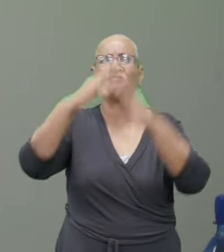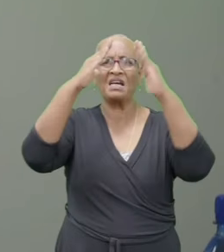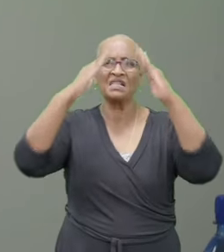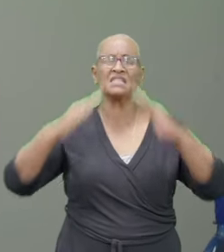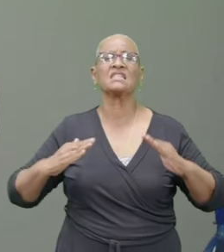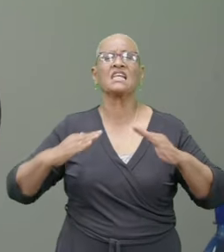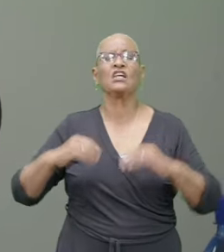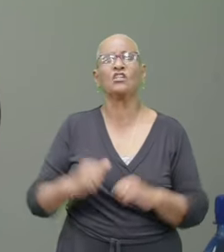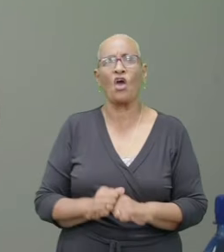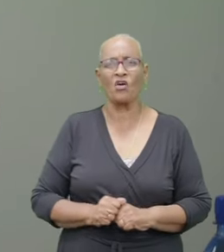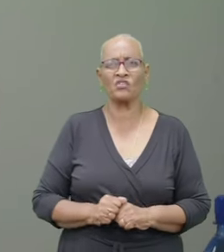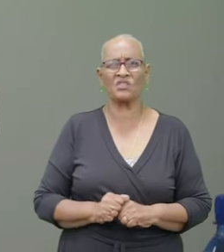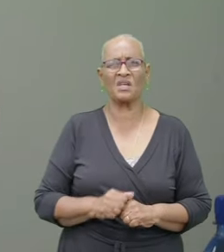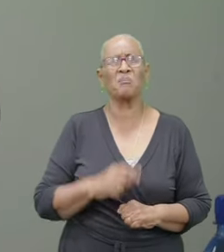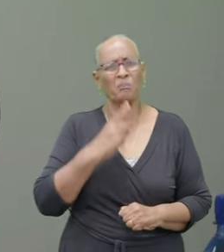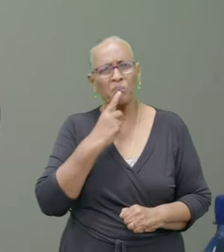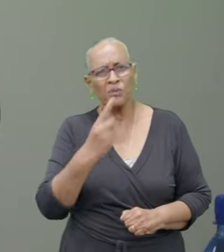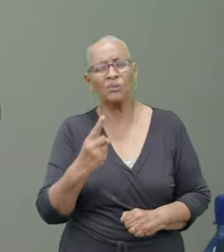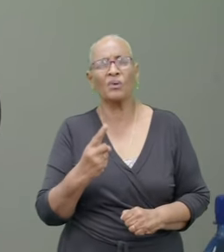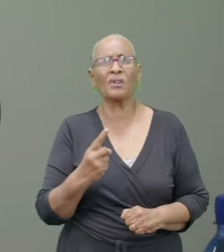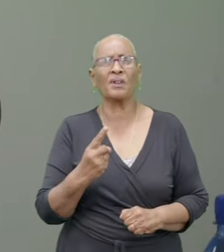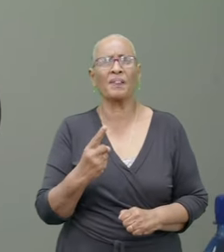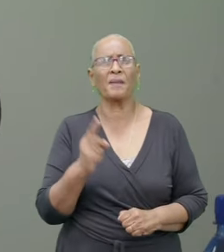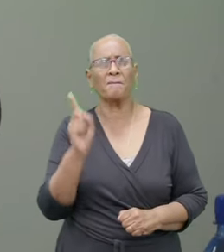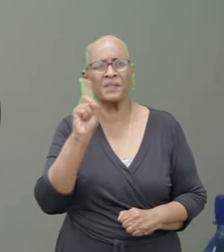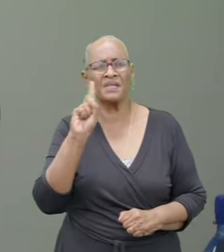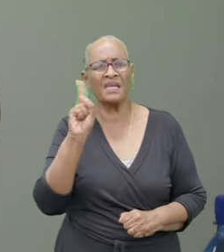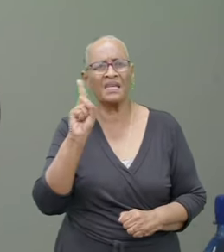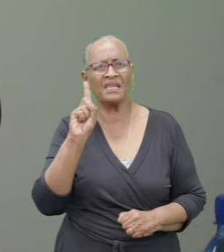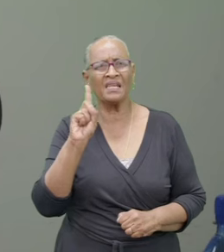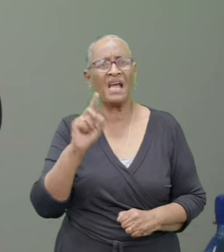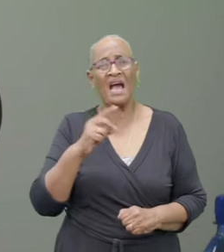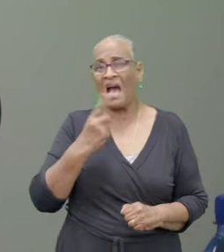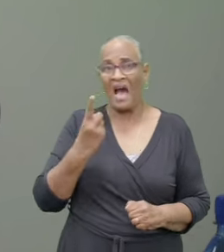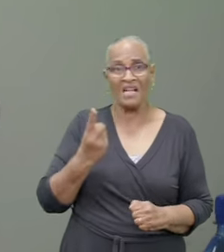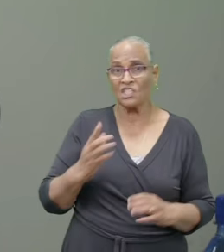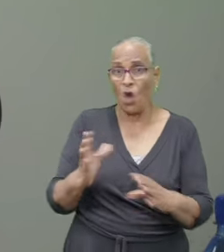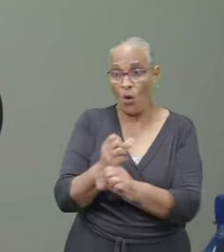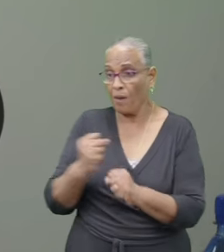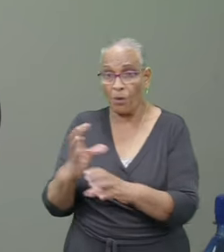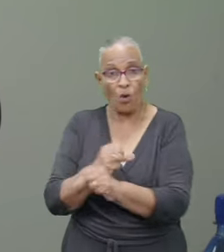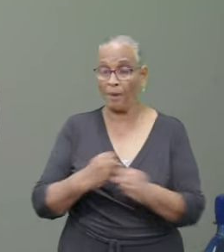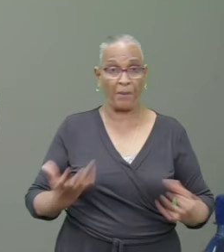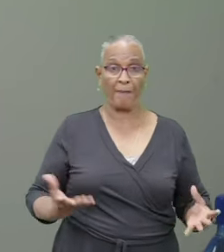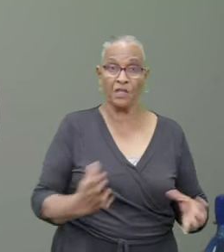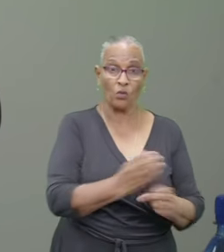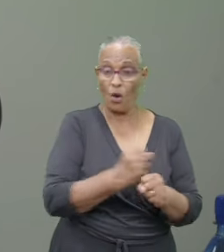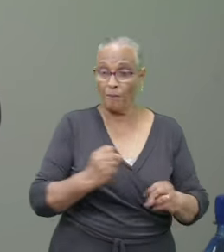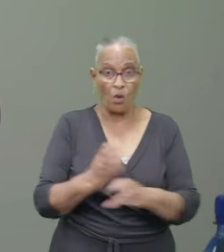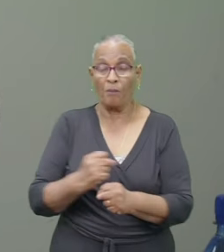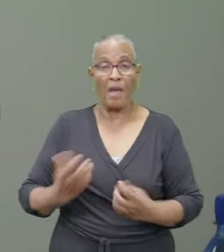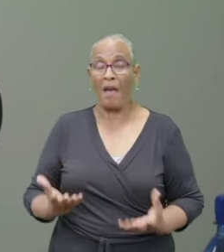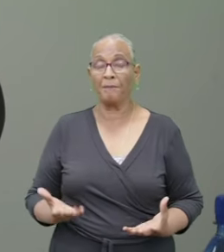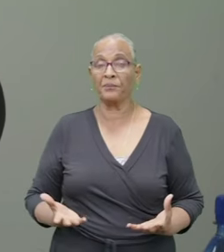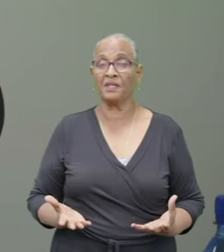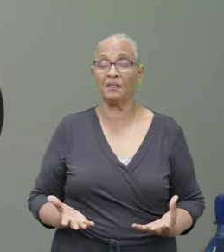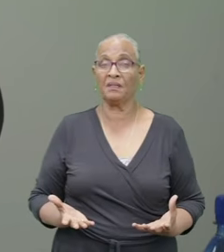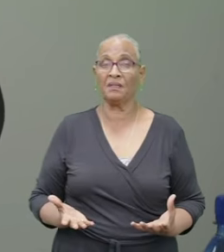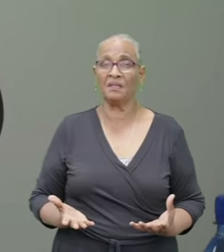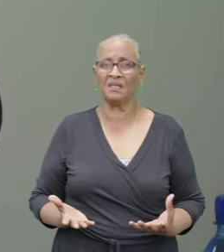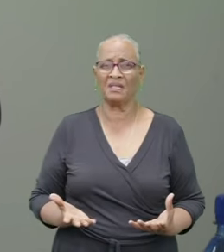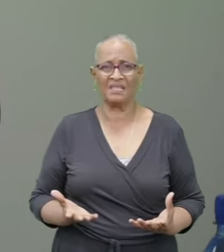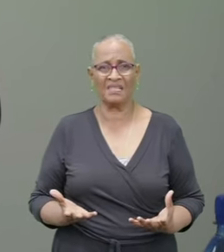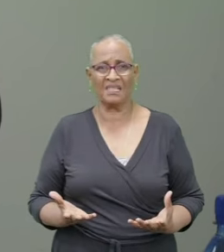het ziekenhuis, betekent natuurlijk dat als je de handen niet hebt, want intensieve zorg betekent zoals wij vanuit de norm